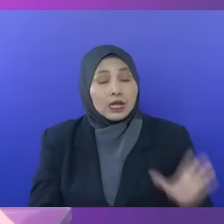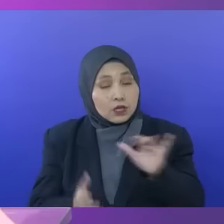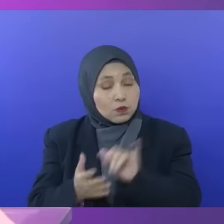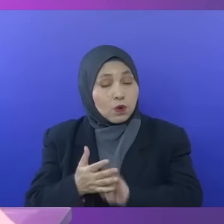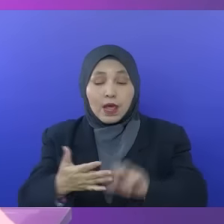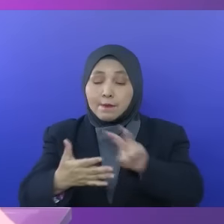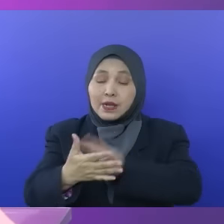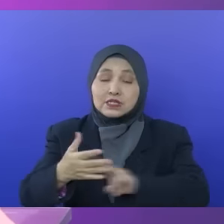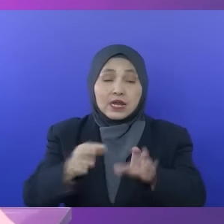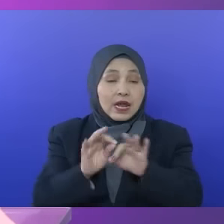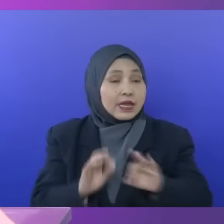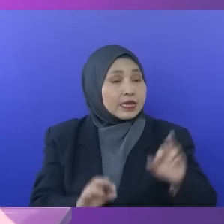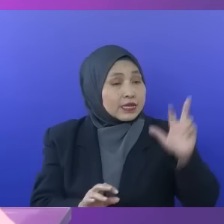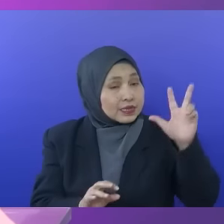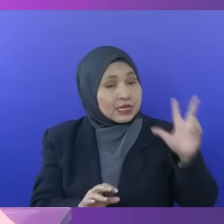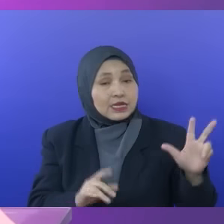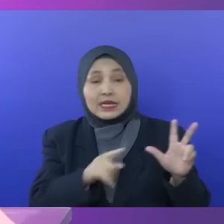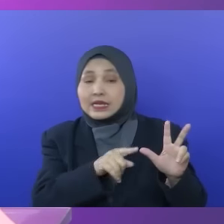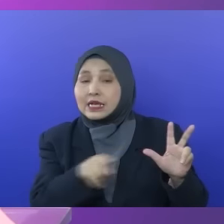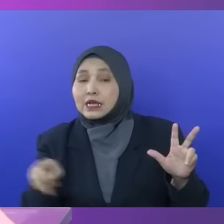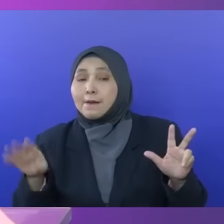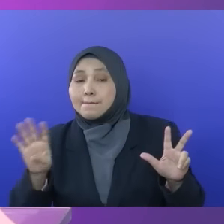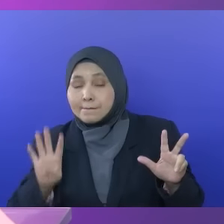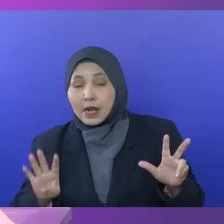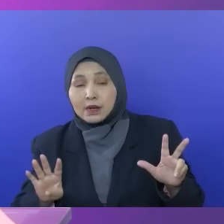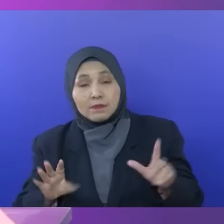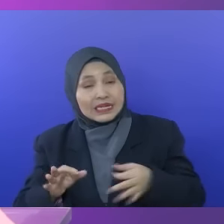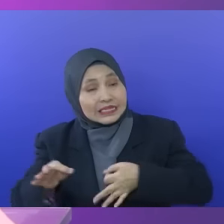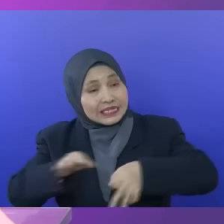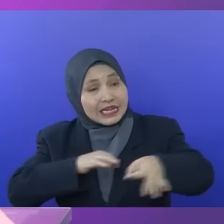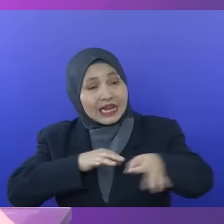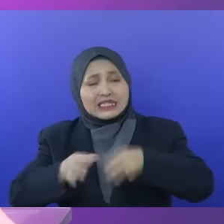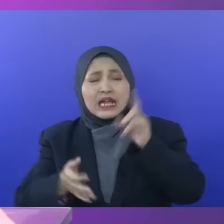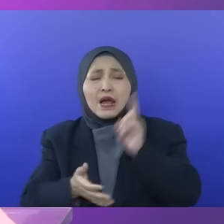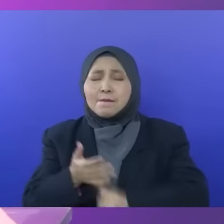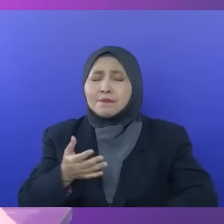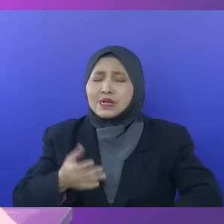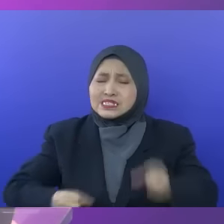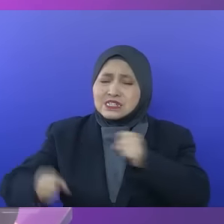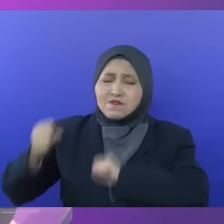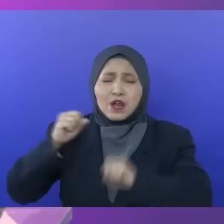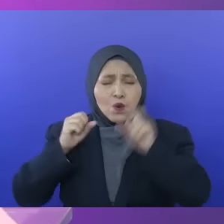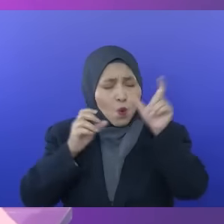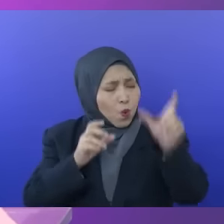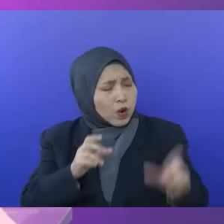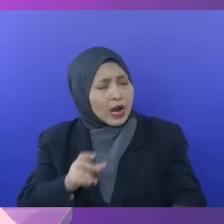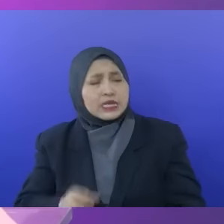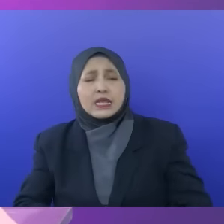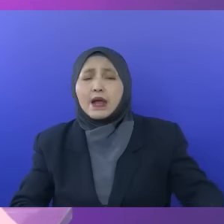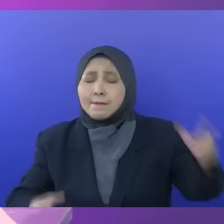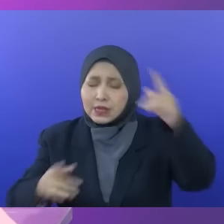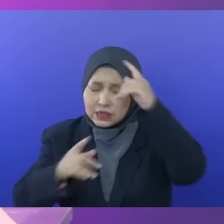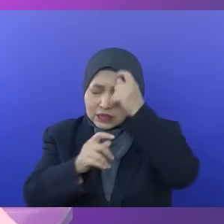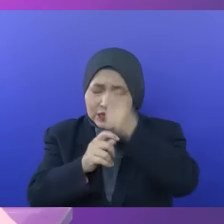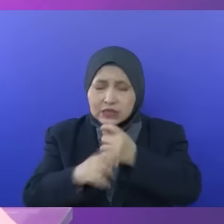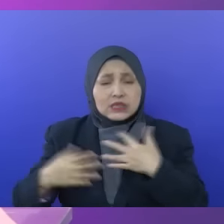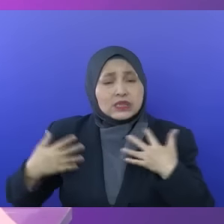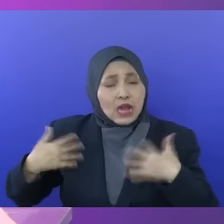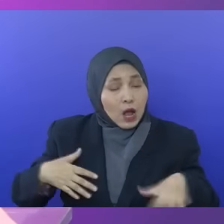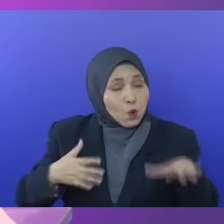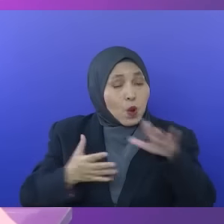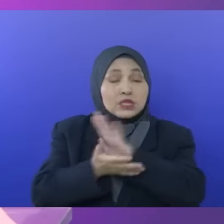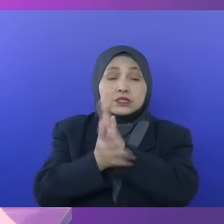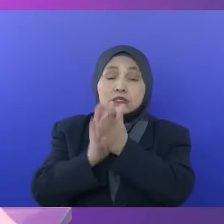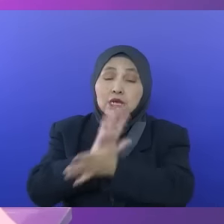ayat yang ketiga hingga ayat yang keempat menjelaskan Apakah sifat orang yang bertaqwa menurut Imam tabari ya dalam tafsir yang